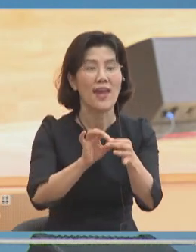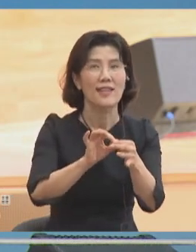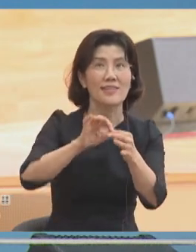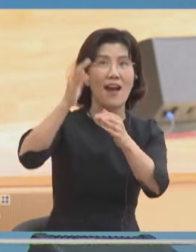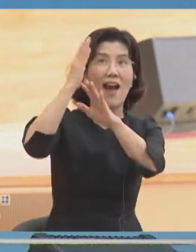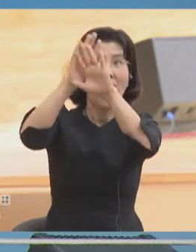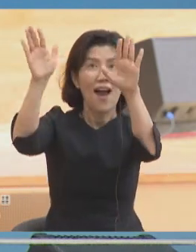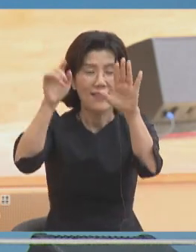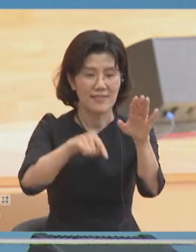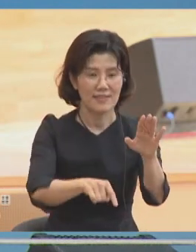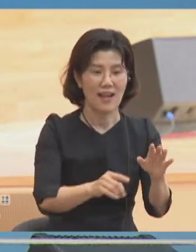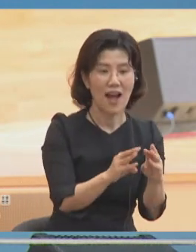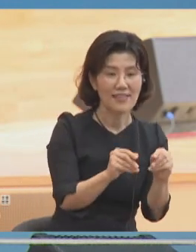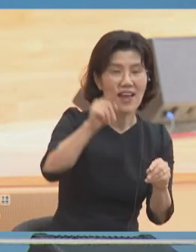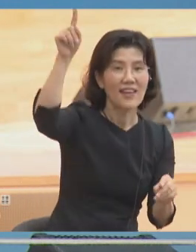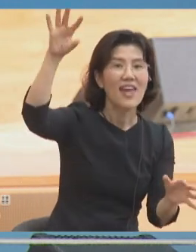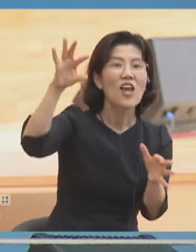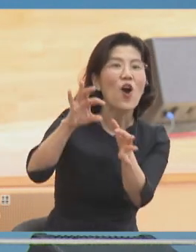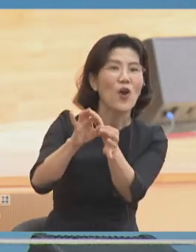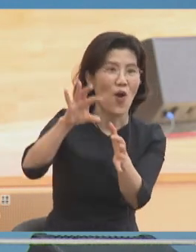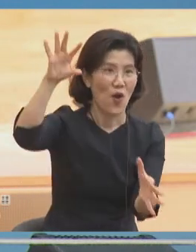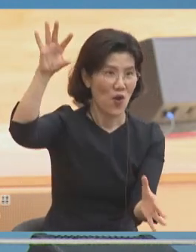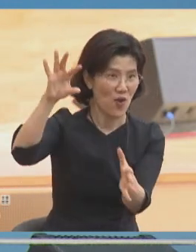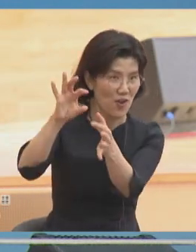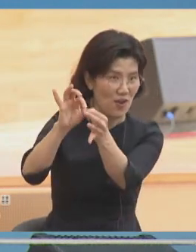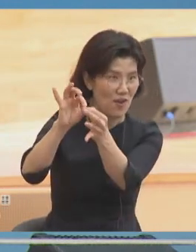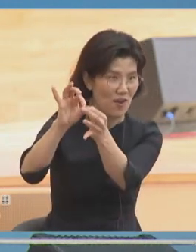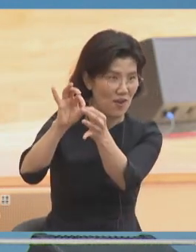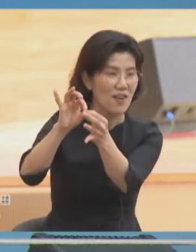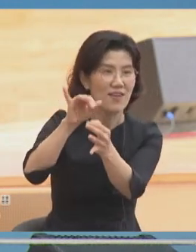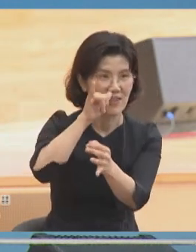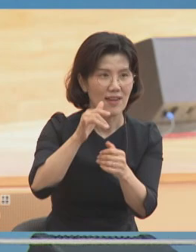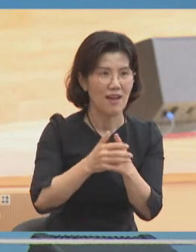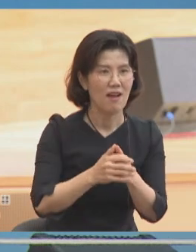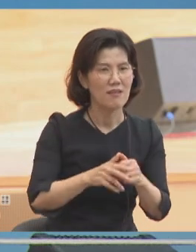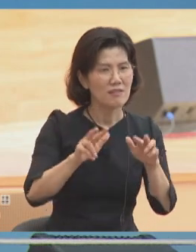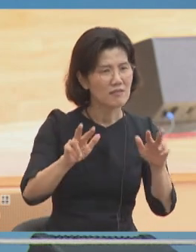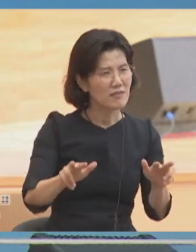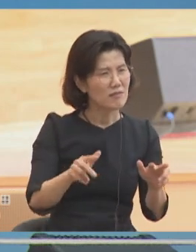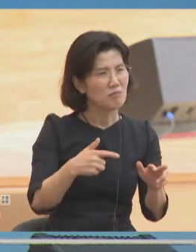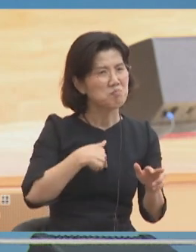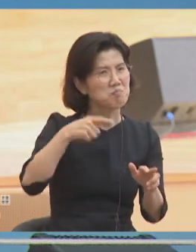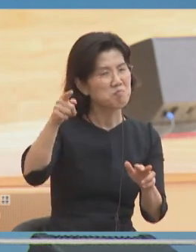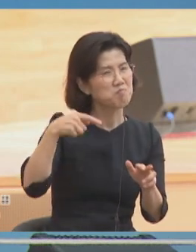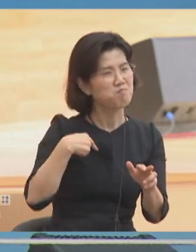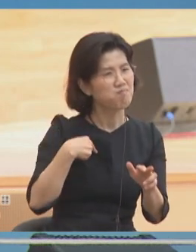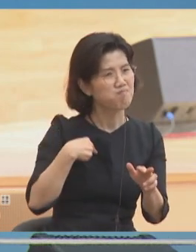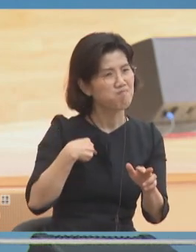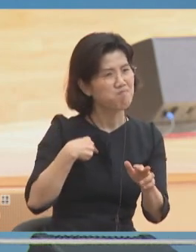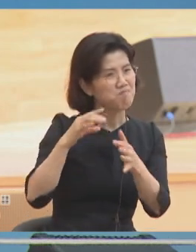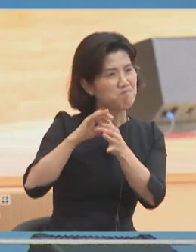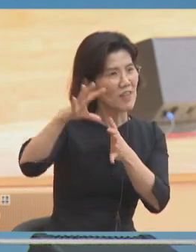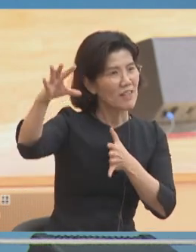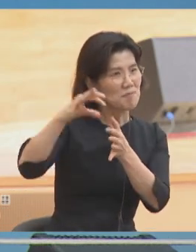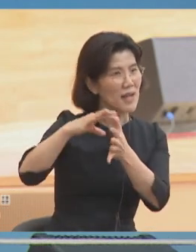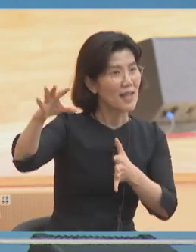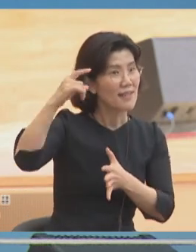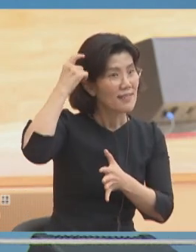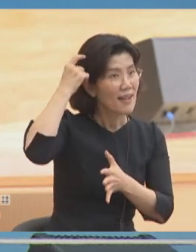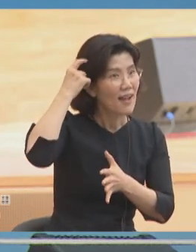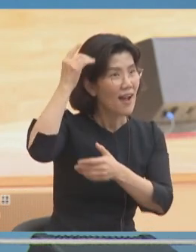하늘이 연결되었습니다 지금껏 전혀 별개의 존재로 있던 야곱과